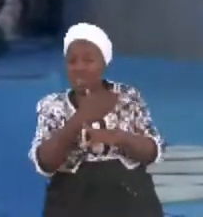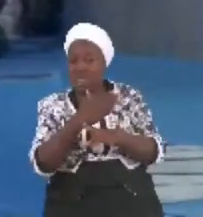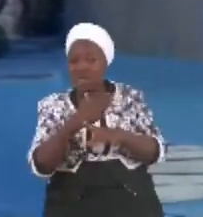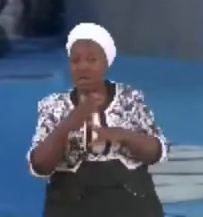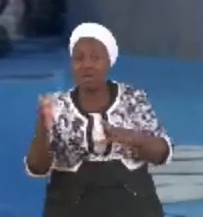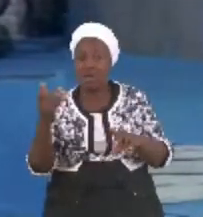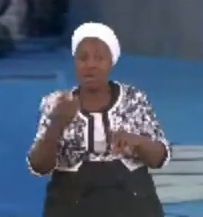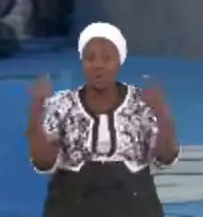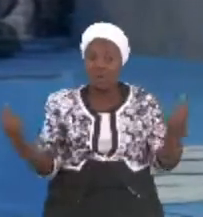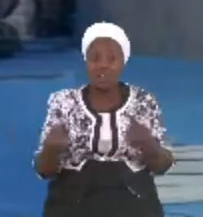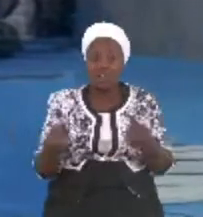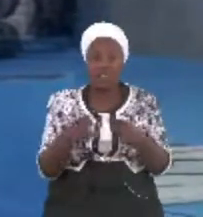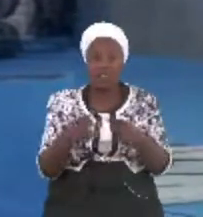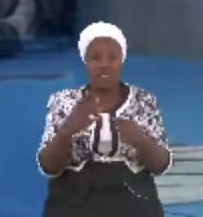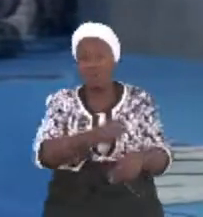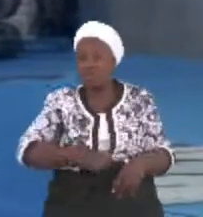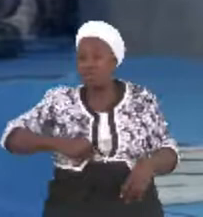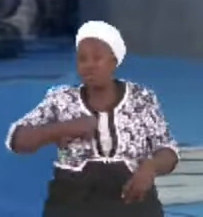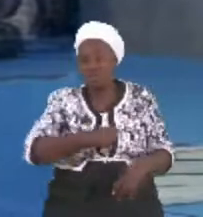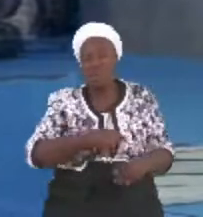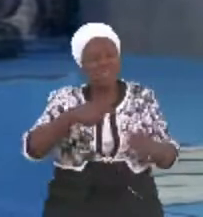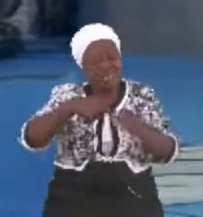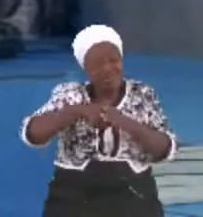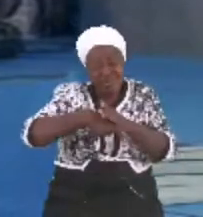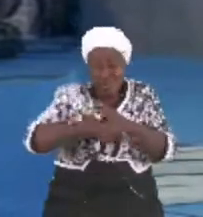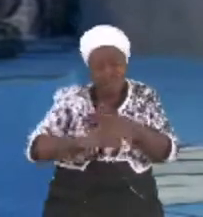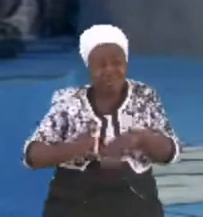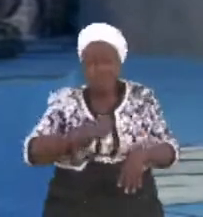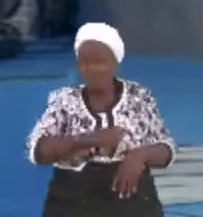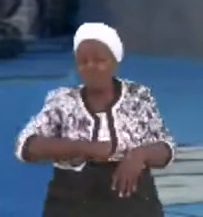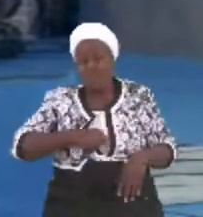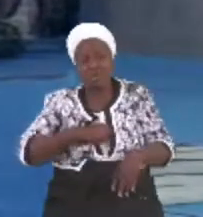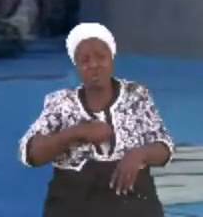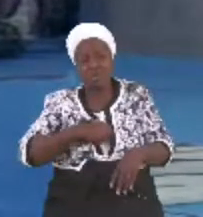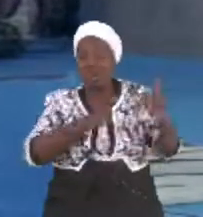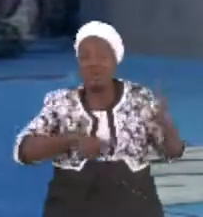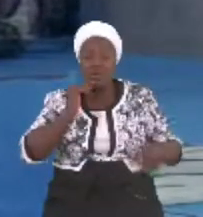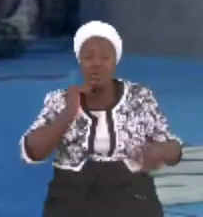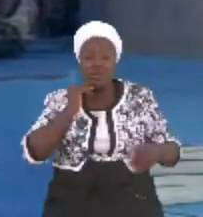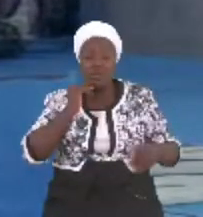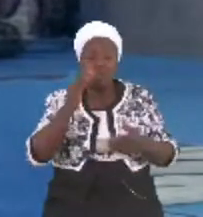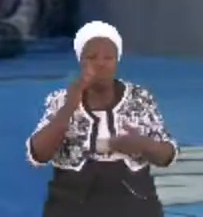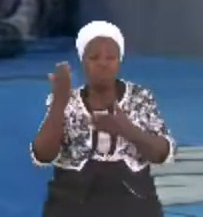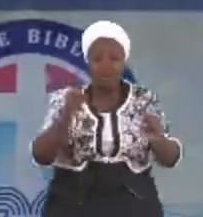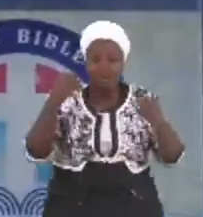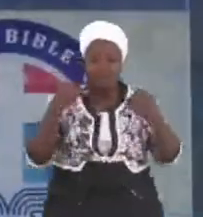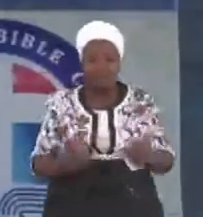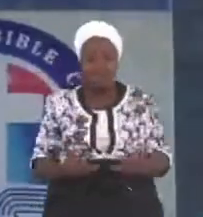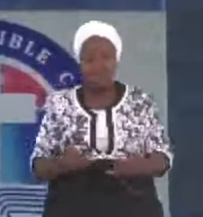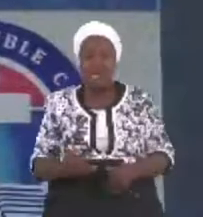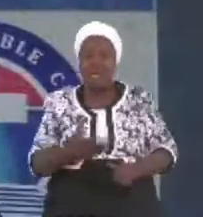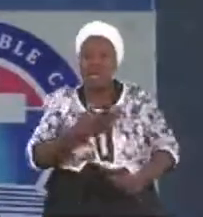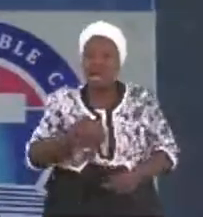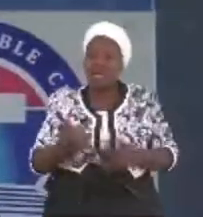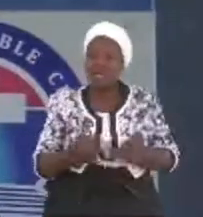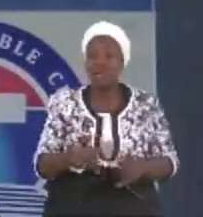péchés et tu es attristé, profondément attristé, le Seigneur te donnera le salut. Et si tu